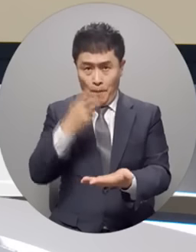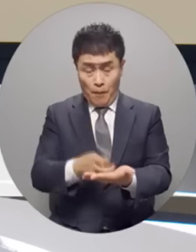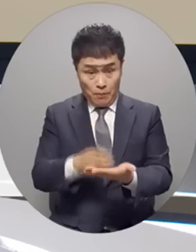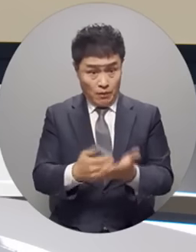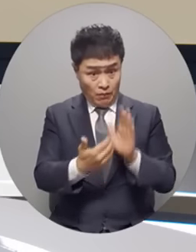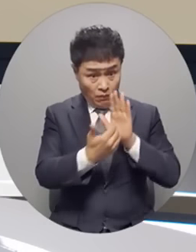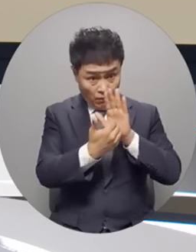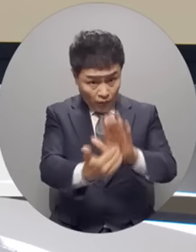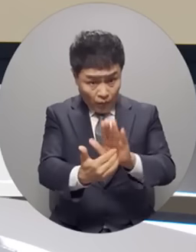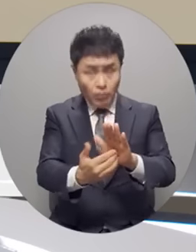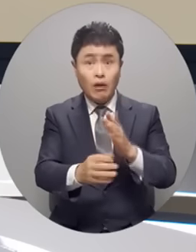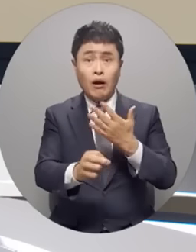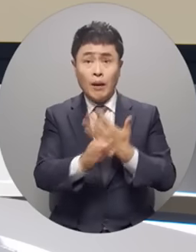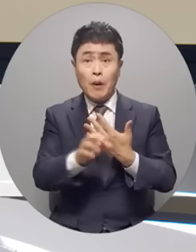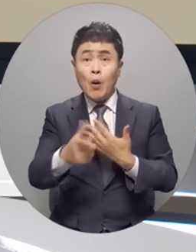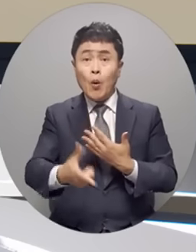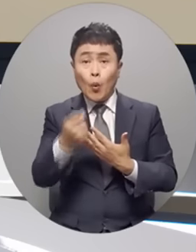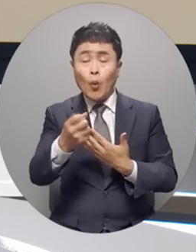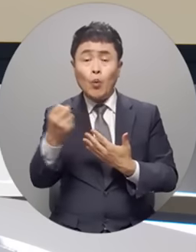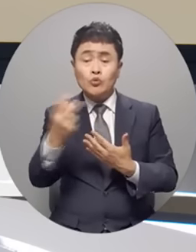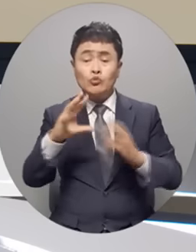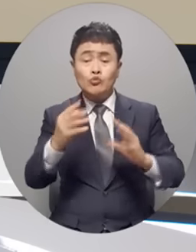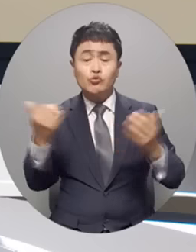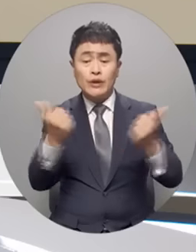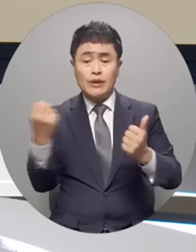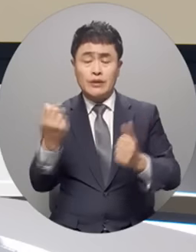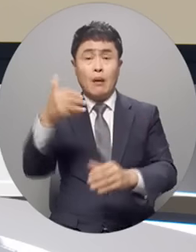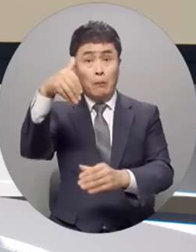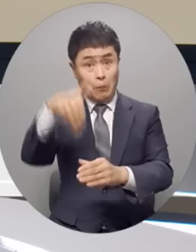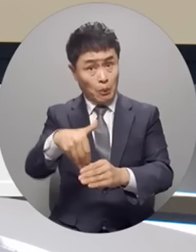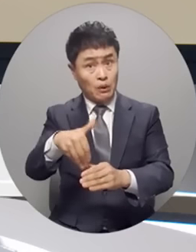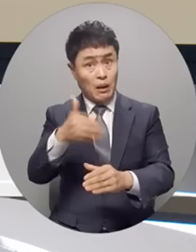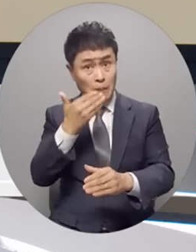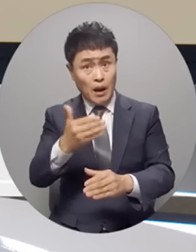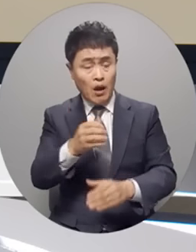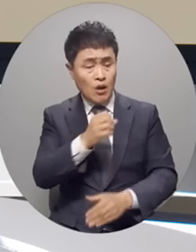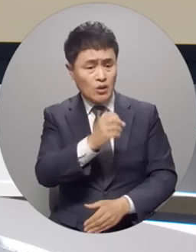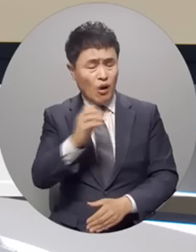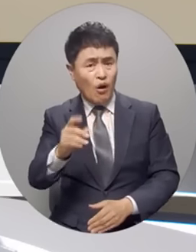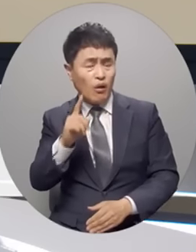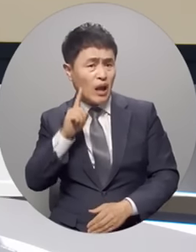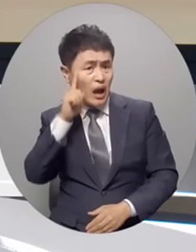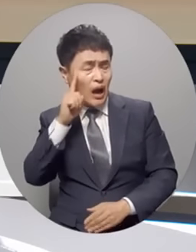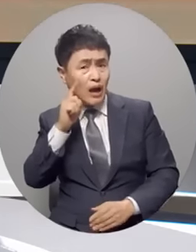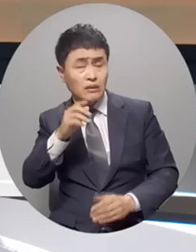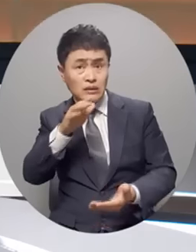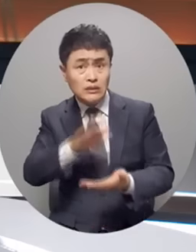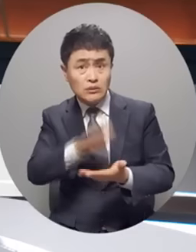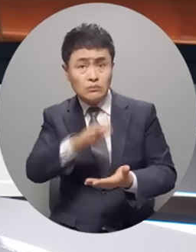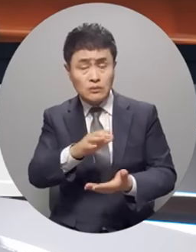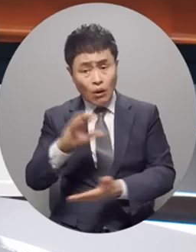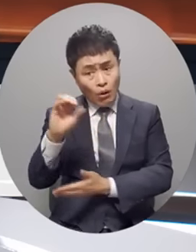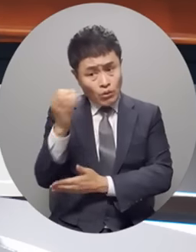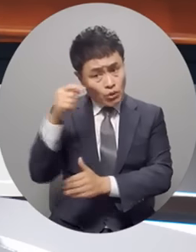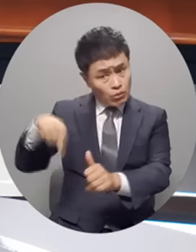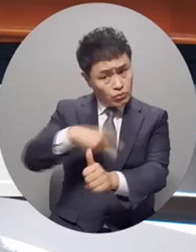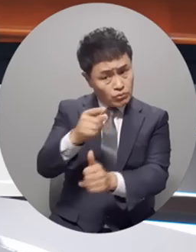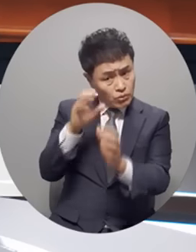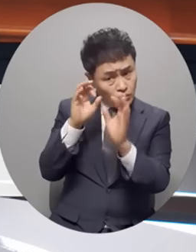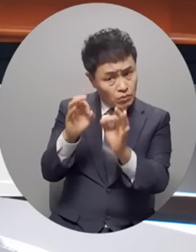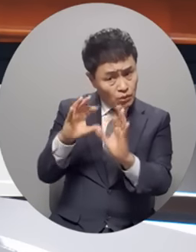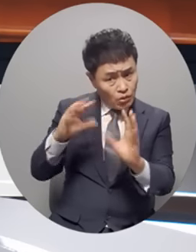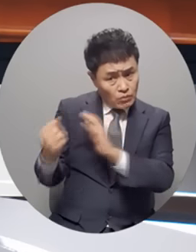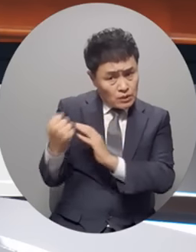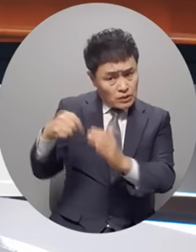거부권을 행사하면 곧이어 재표결도 이뤄질 텐데요. 여야의 신경전도 뜨겁지만 여론 추이를 두고